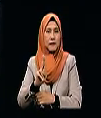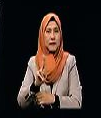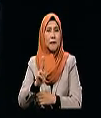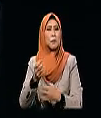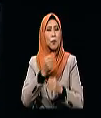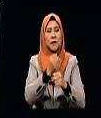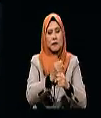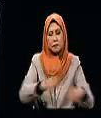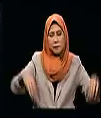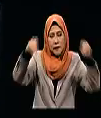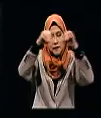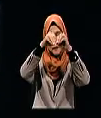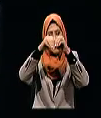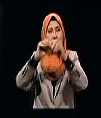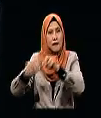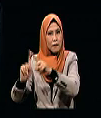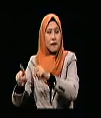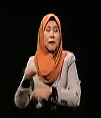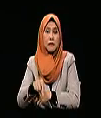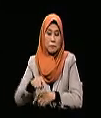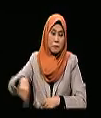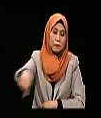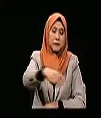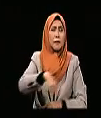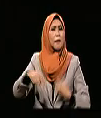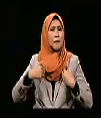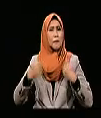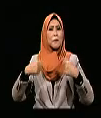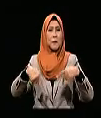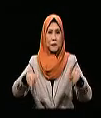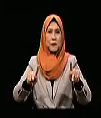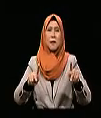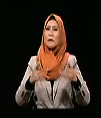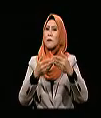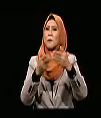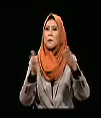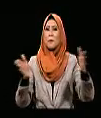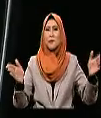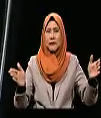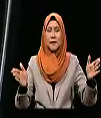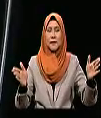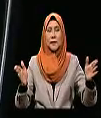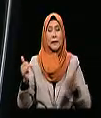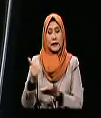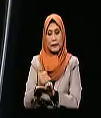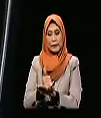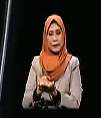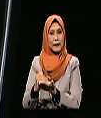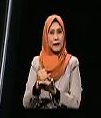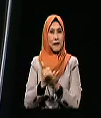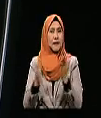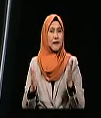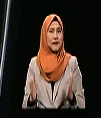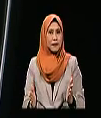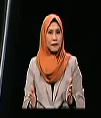di masjid dan sebagainya. Jadi mereka mempunyai ruang kehidupan yang cukup luas. Sebab gelandangan ni dia hidupnya